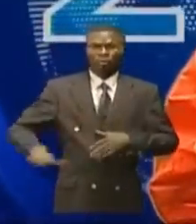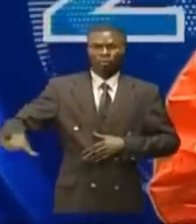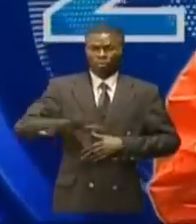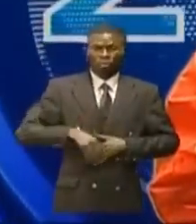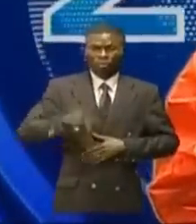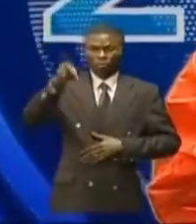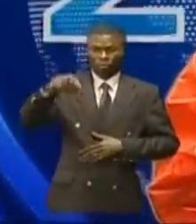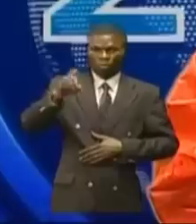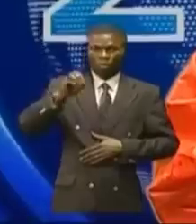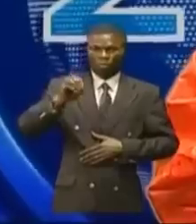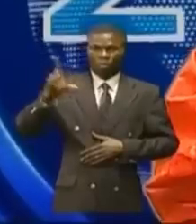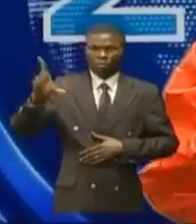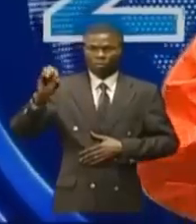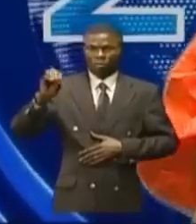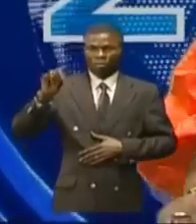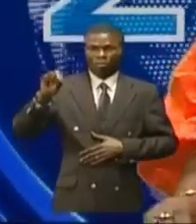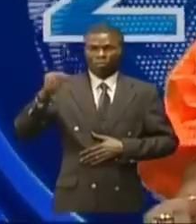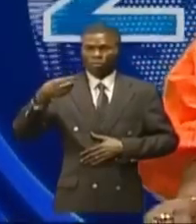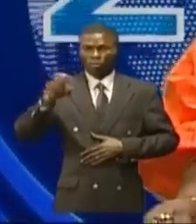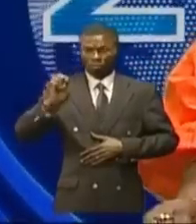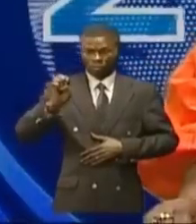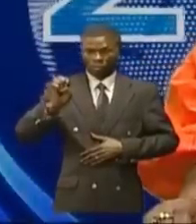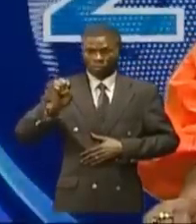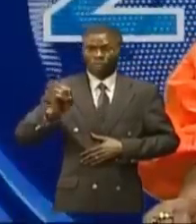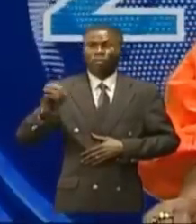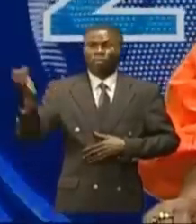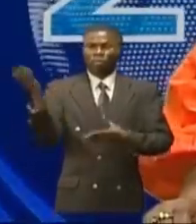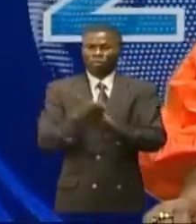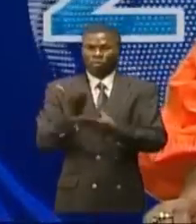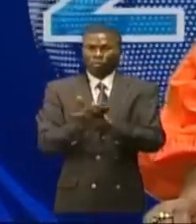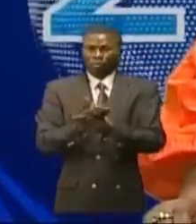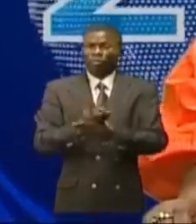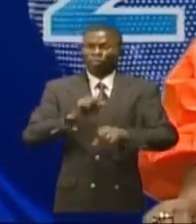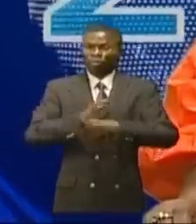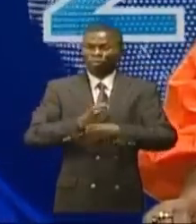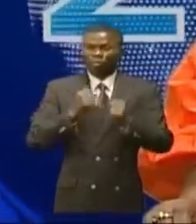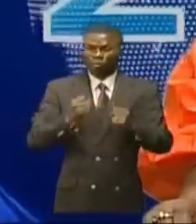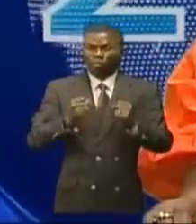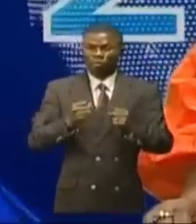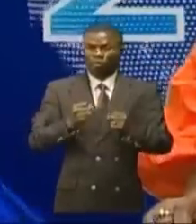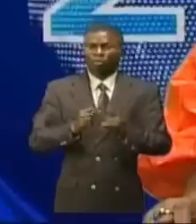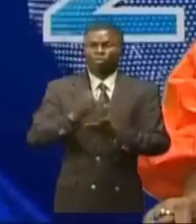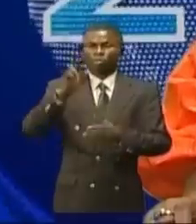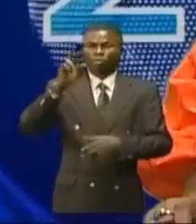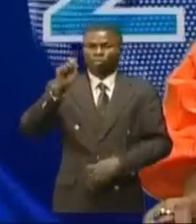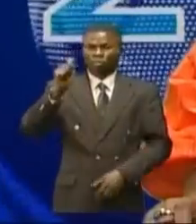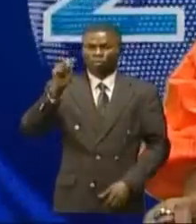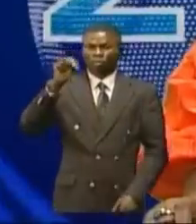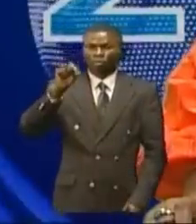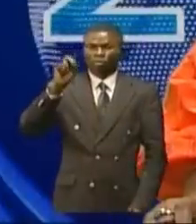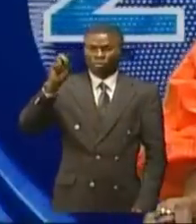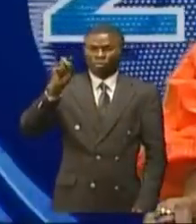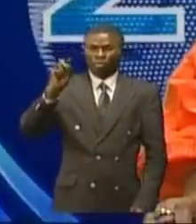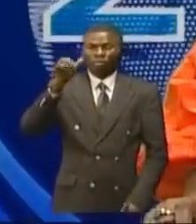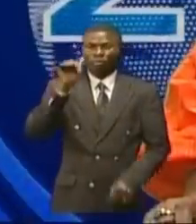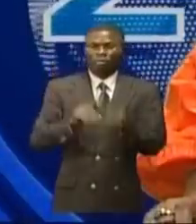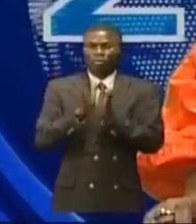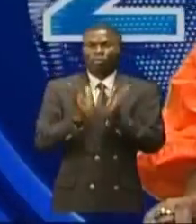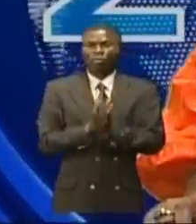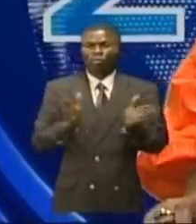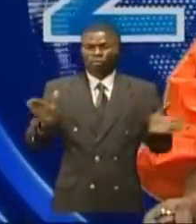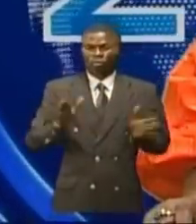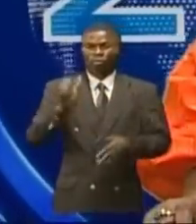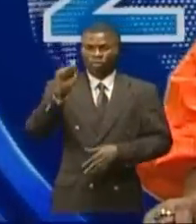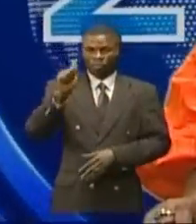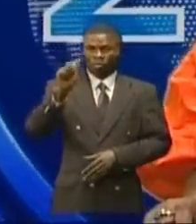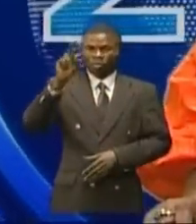Une mission congolaise à Varsovie vient de poser les bases solides. Anthony Kinzo, directeur général de la NAPI, à la tête d'une forte